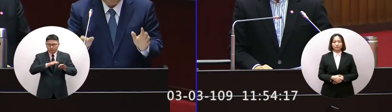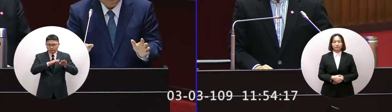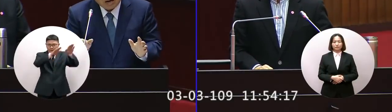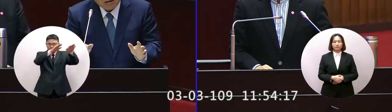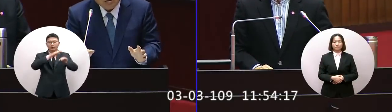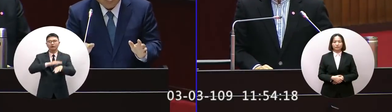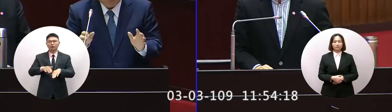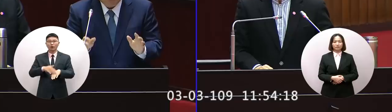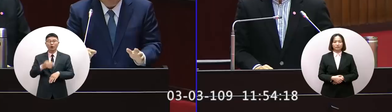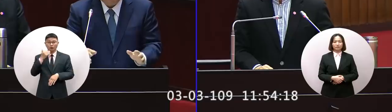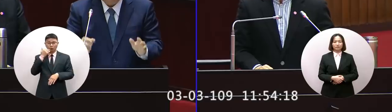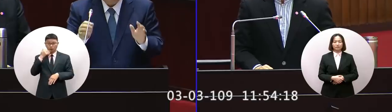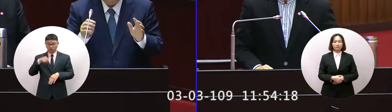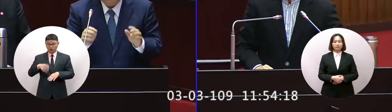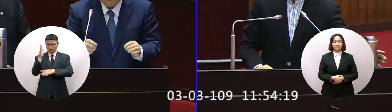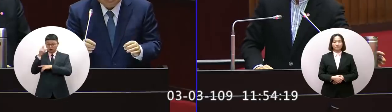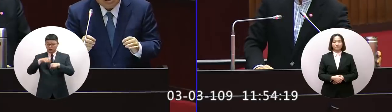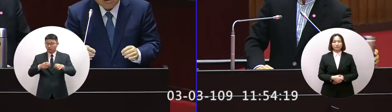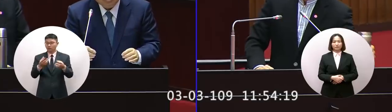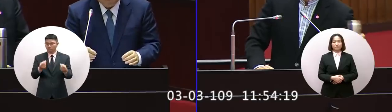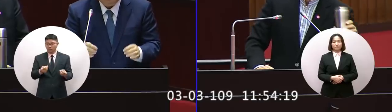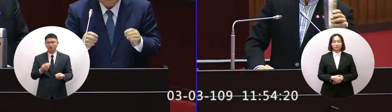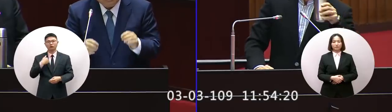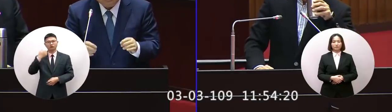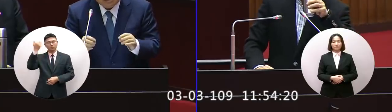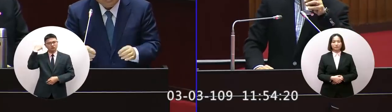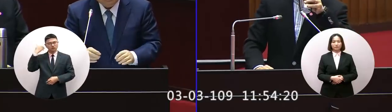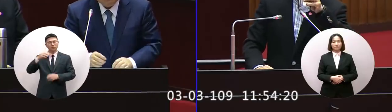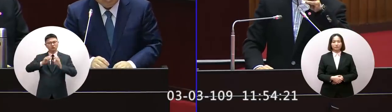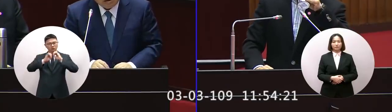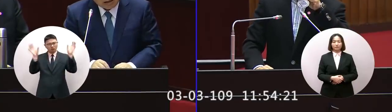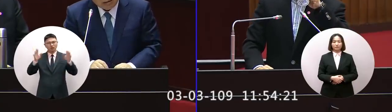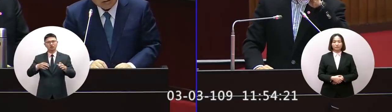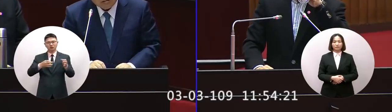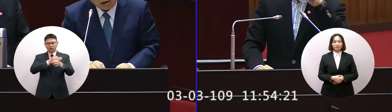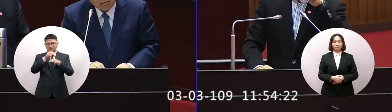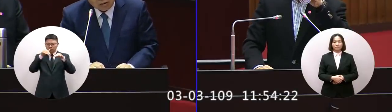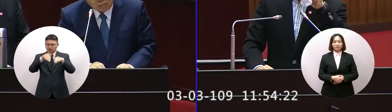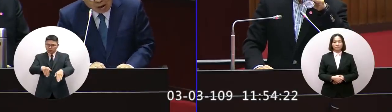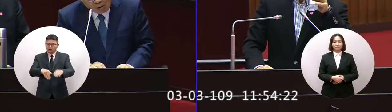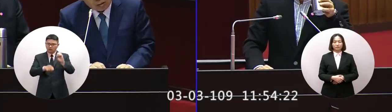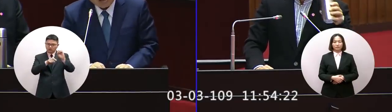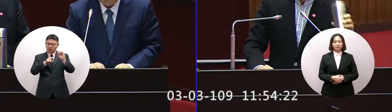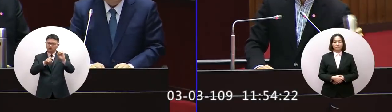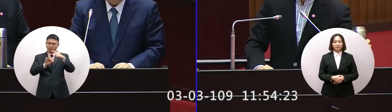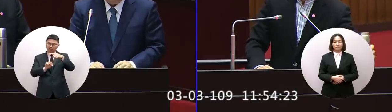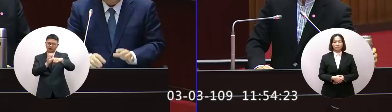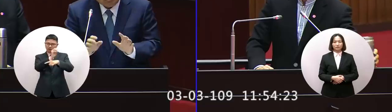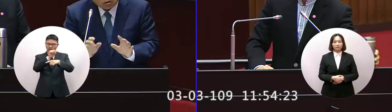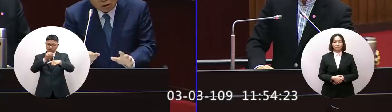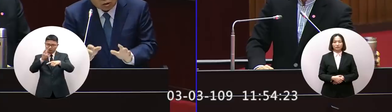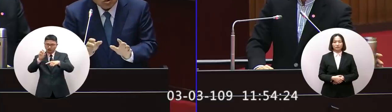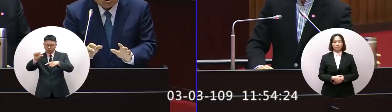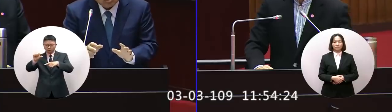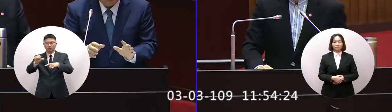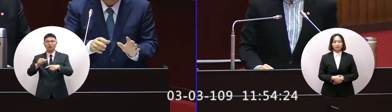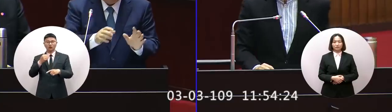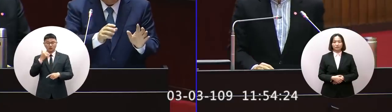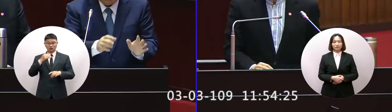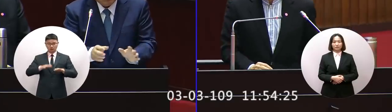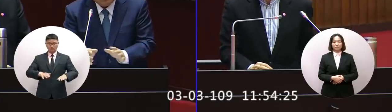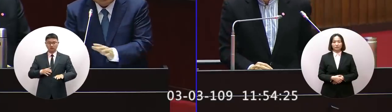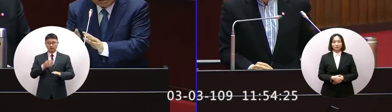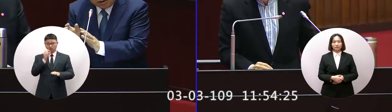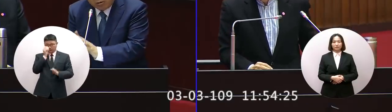施因為我們上一次公佈說他的經濟會降低0.35個百分點但是有這個措